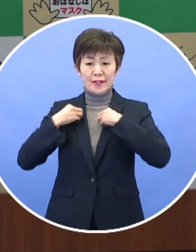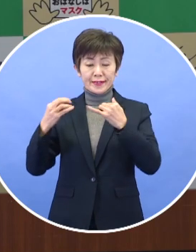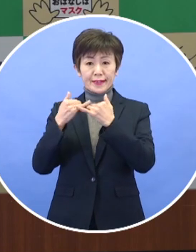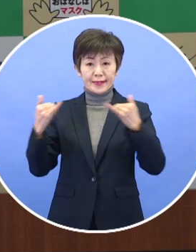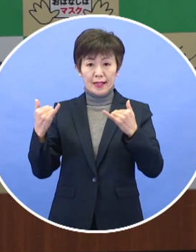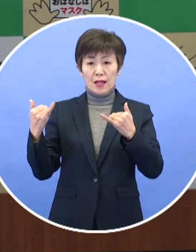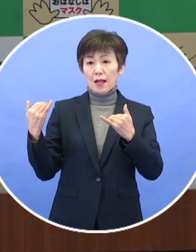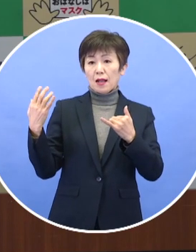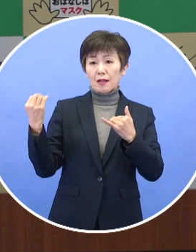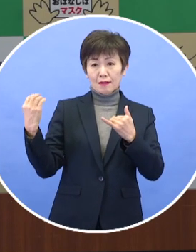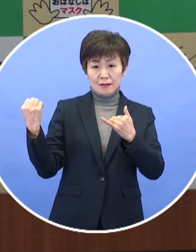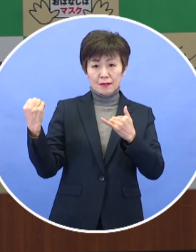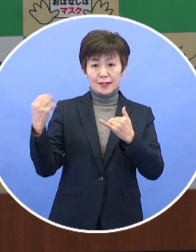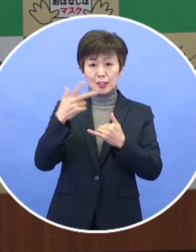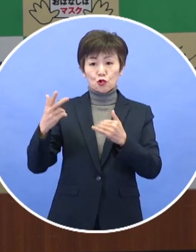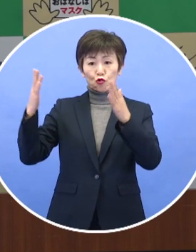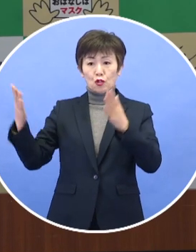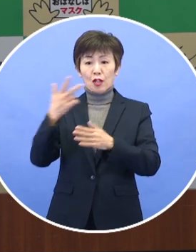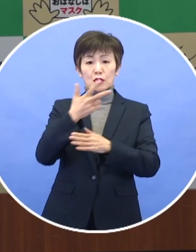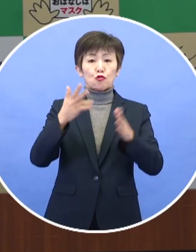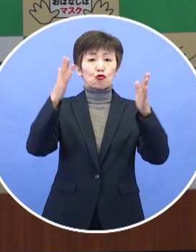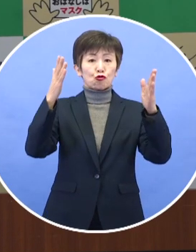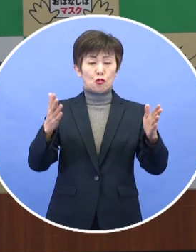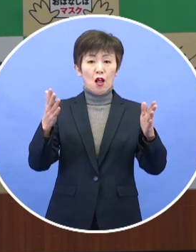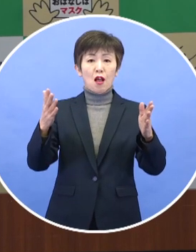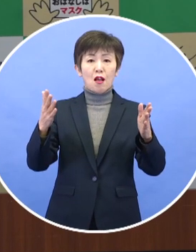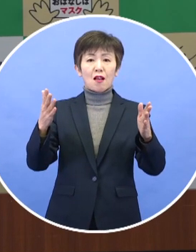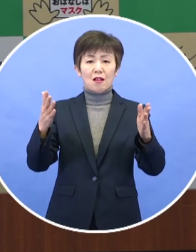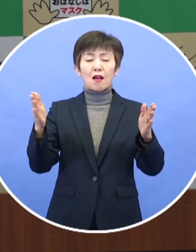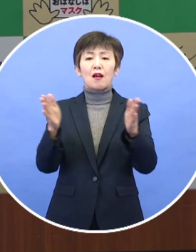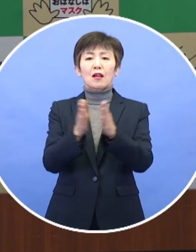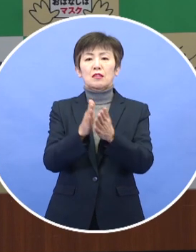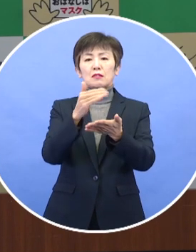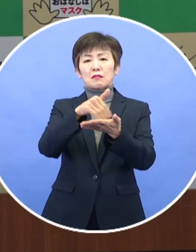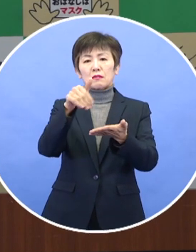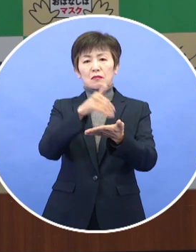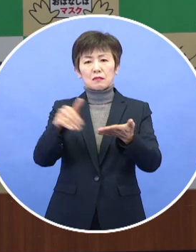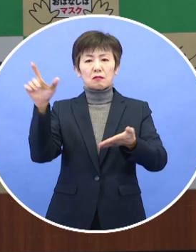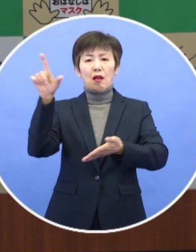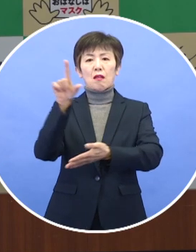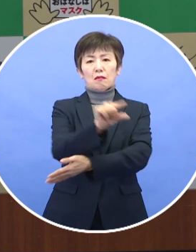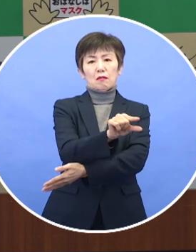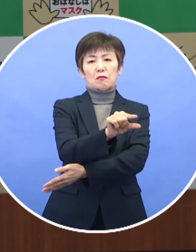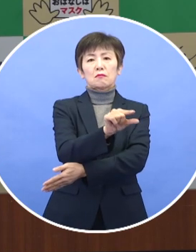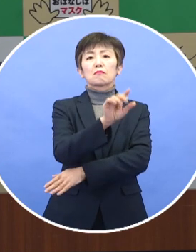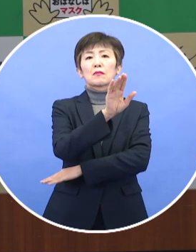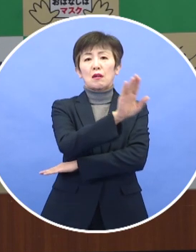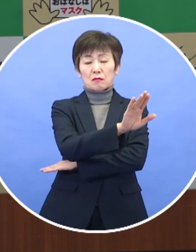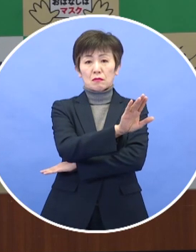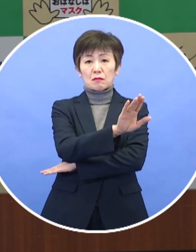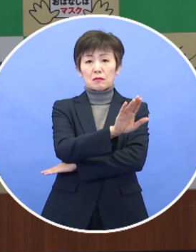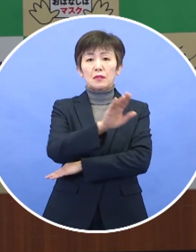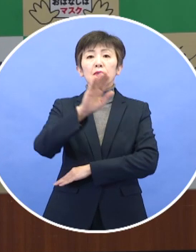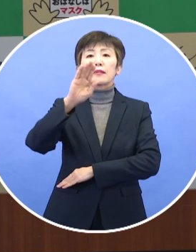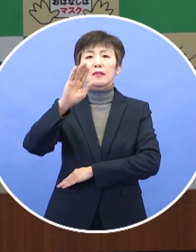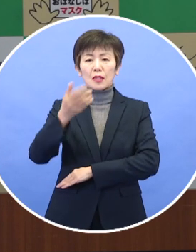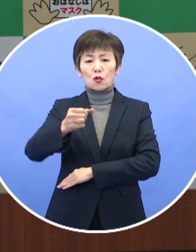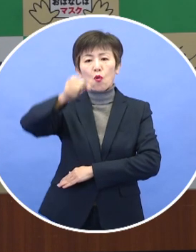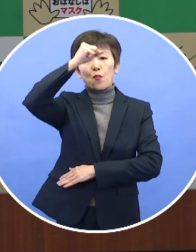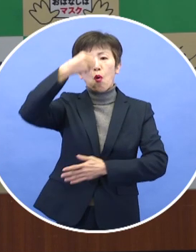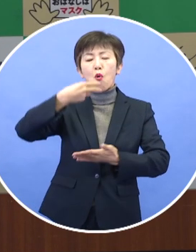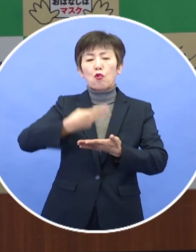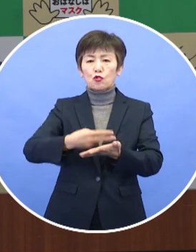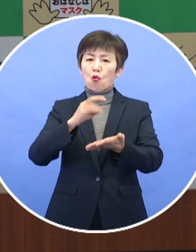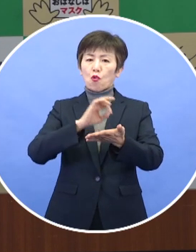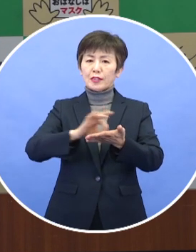数、1週間ごとのですね、感染者数はまた減ってきているという状況になります。ただ病床使用率、病床の